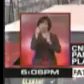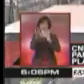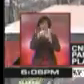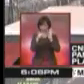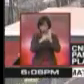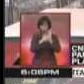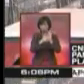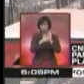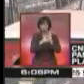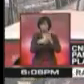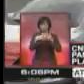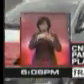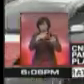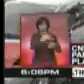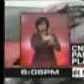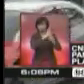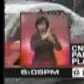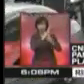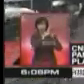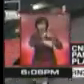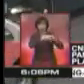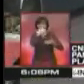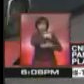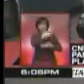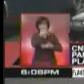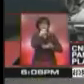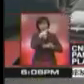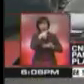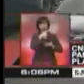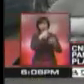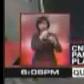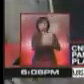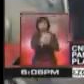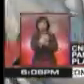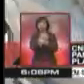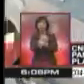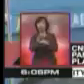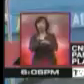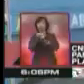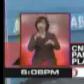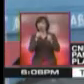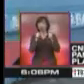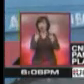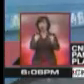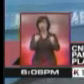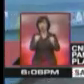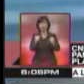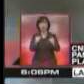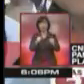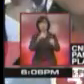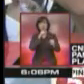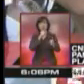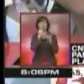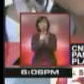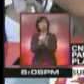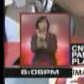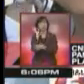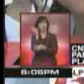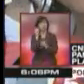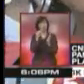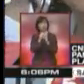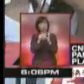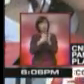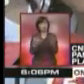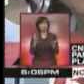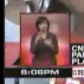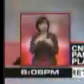na inutang ng Pilipinas sa World Bank para maayos ang lagay ng trapiko at ating mga daan tingin ng mga motorista sa artikulo yan mga driver